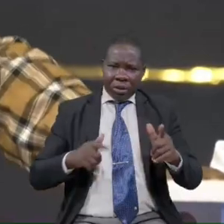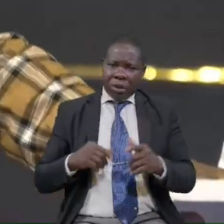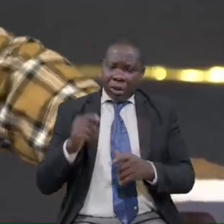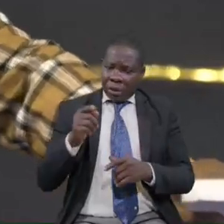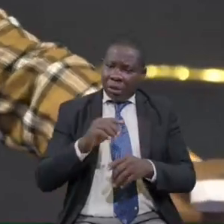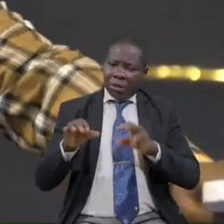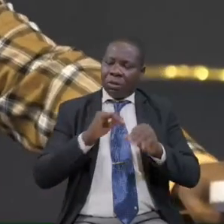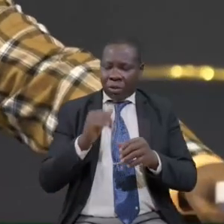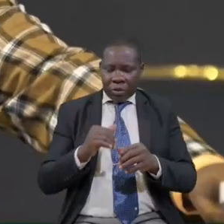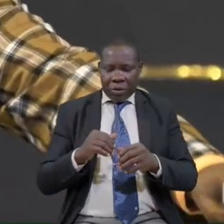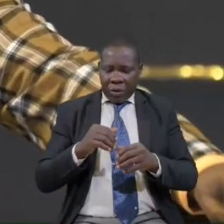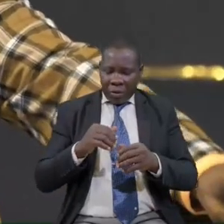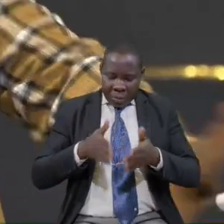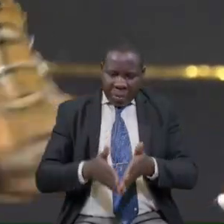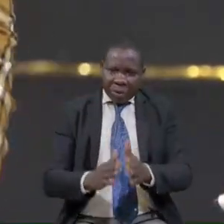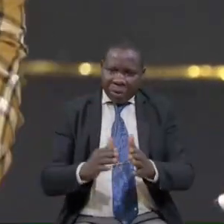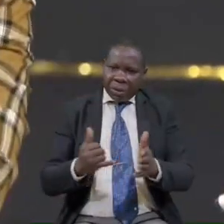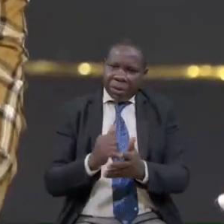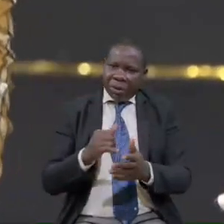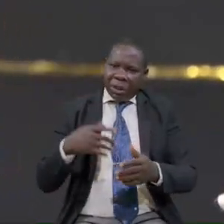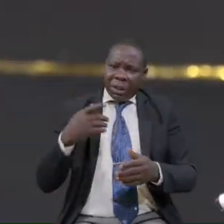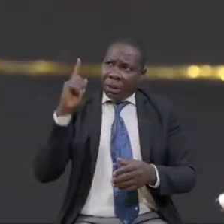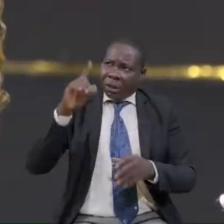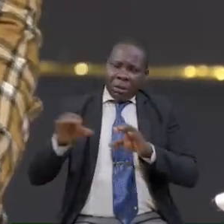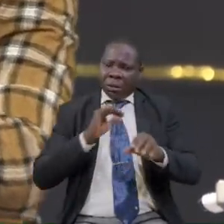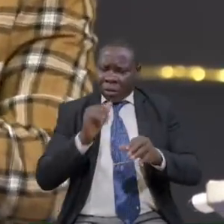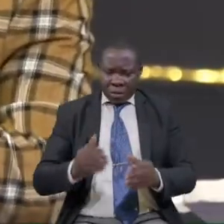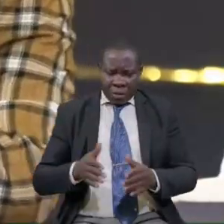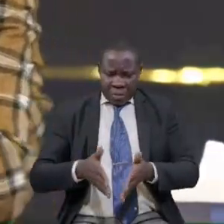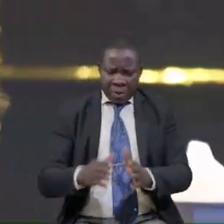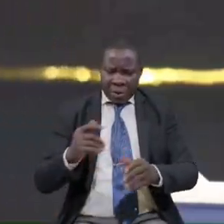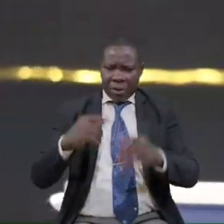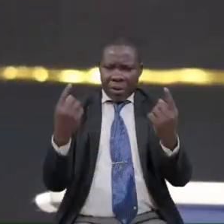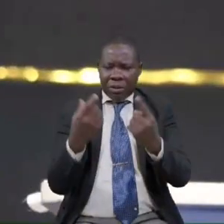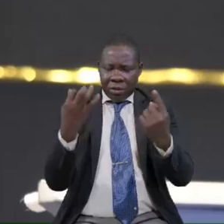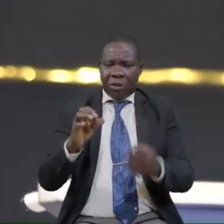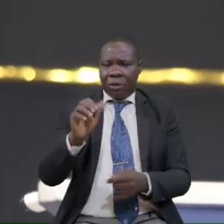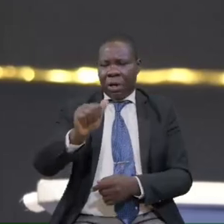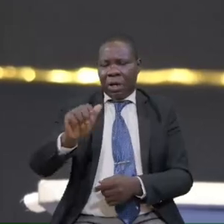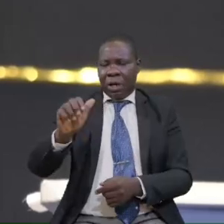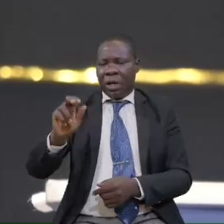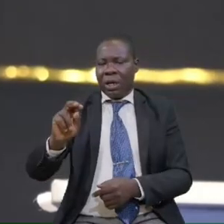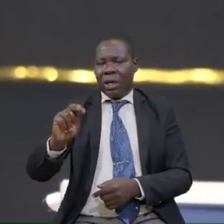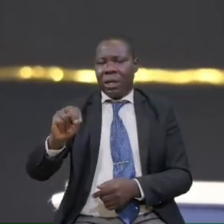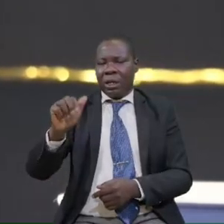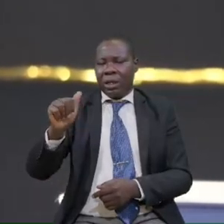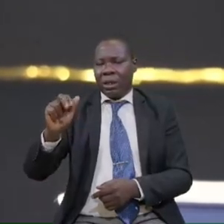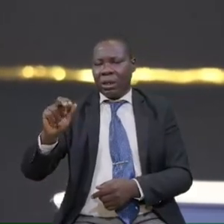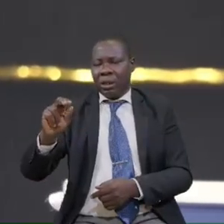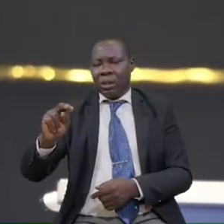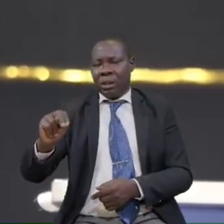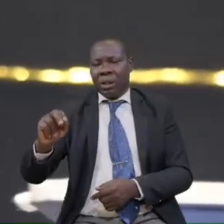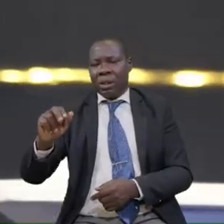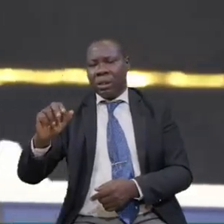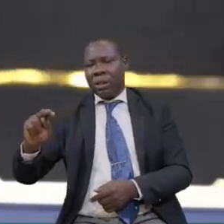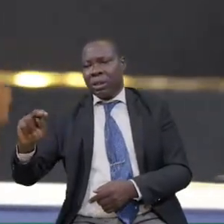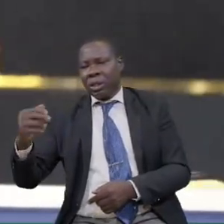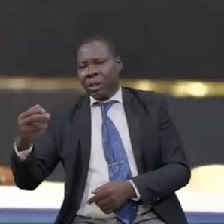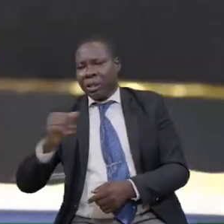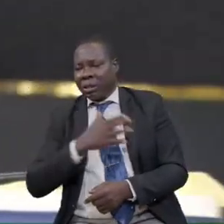et Saphira, Dieu a condamné leurs péchés. Et les péchés de Démas qui m'a abandonné, Dieu n'a